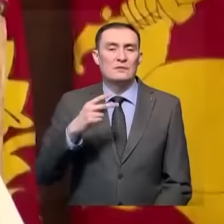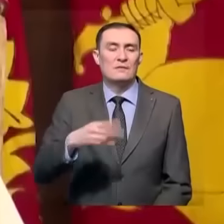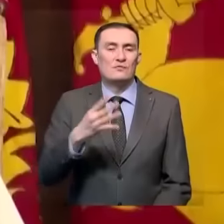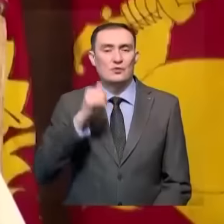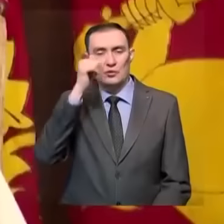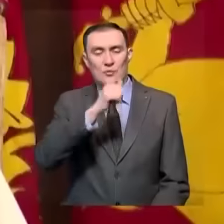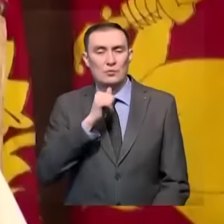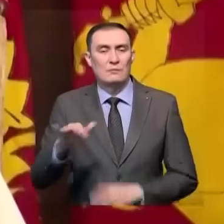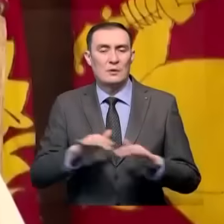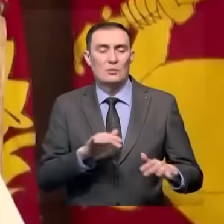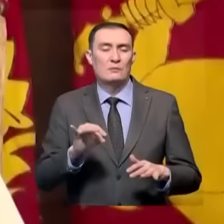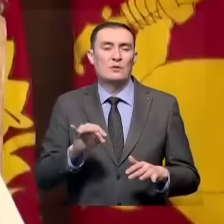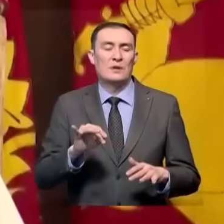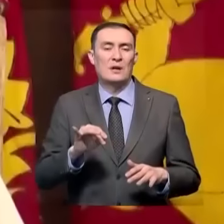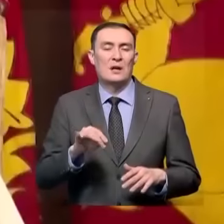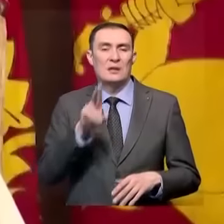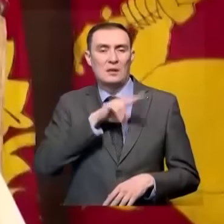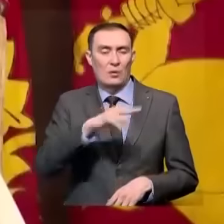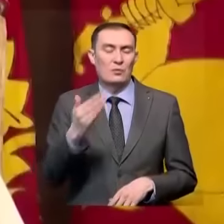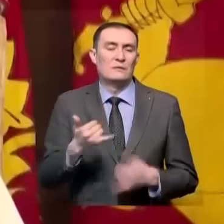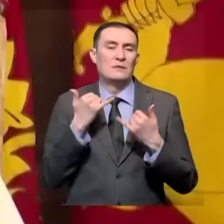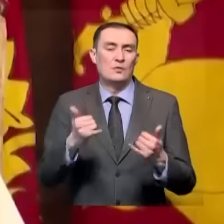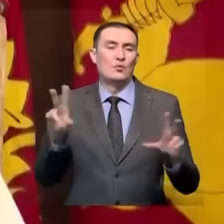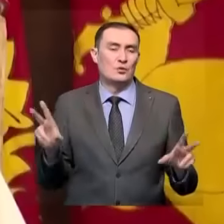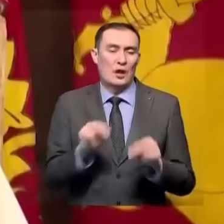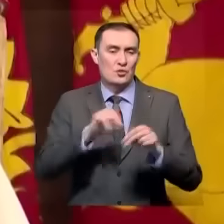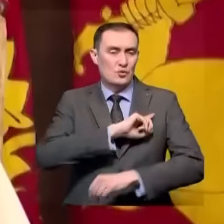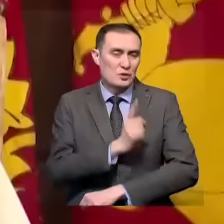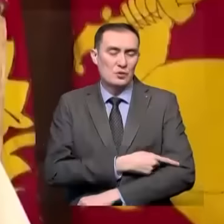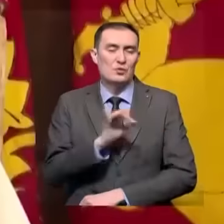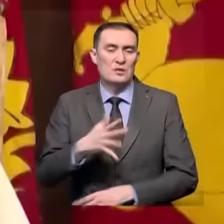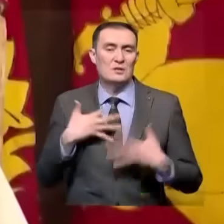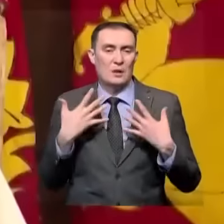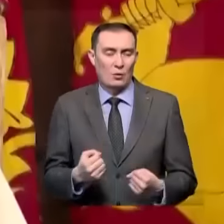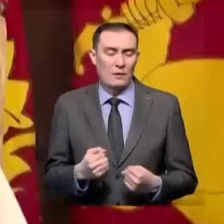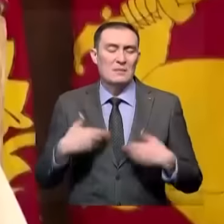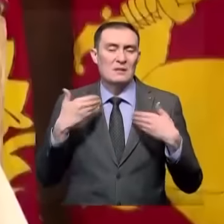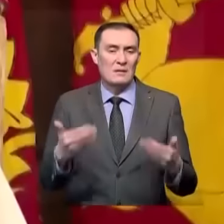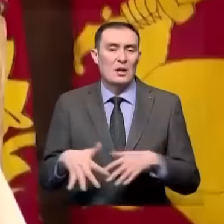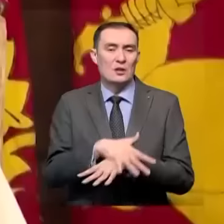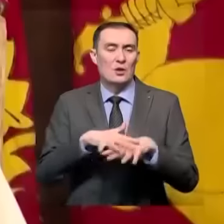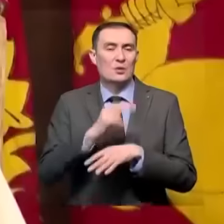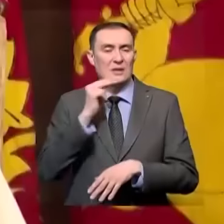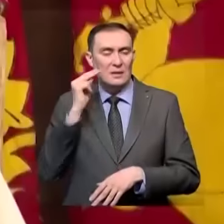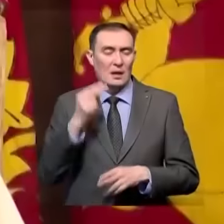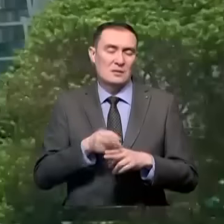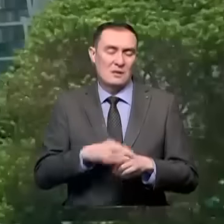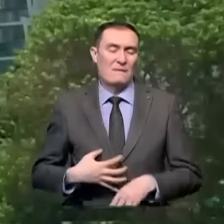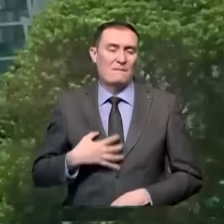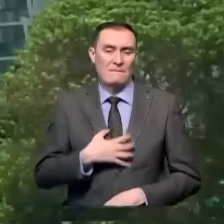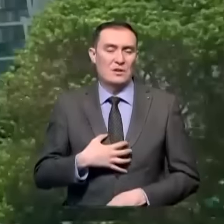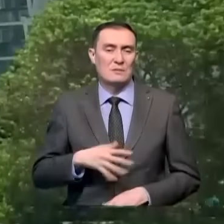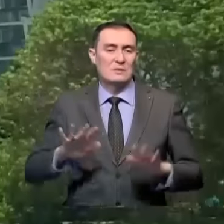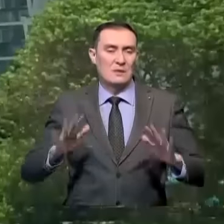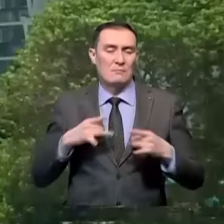2024 год проходит под знаком дракона. Он символизирует удачу, силу и здоровье. Поздравляя народ Китая с этим важным